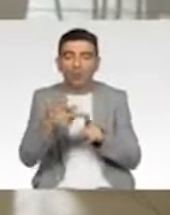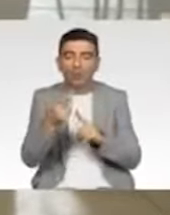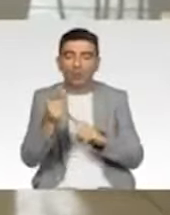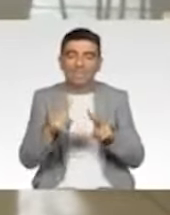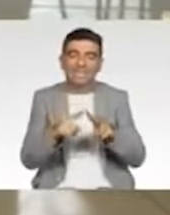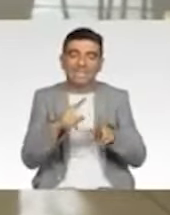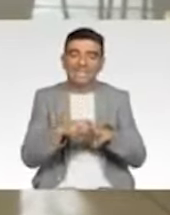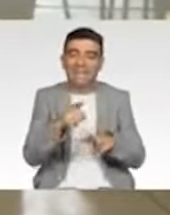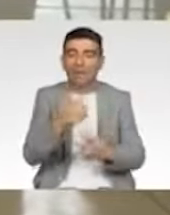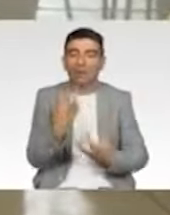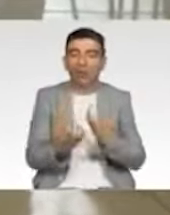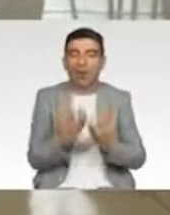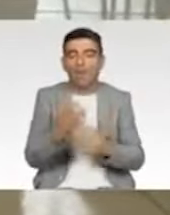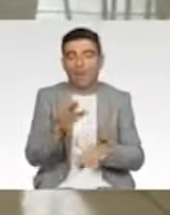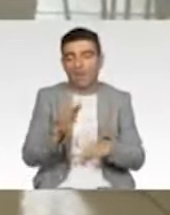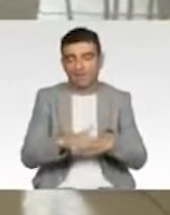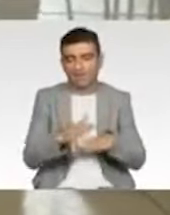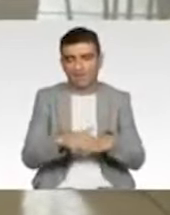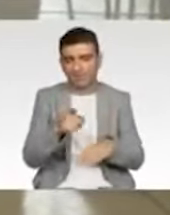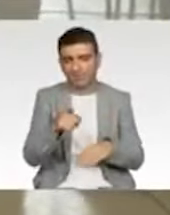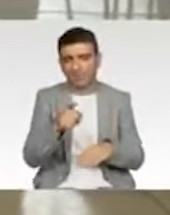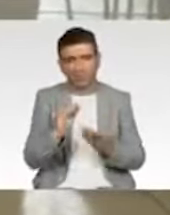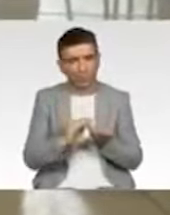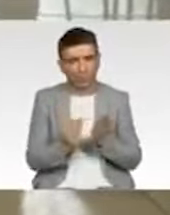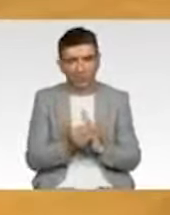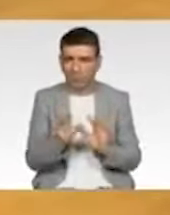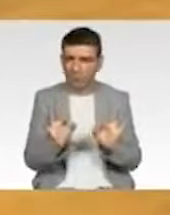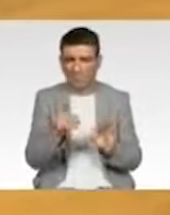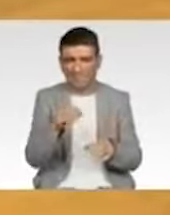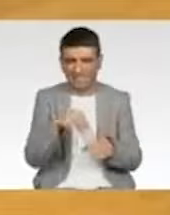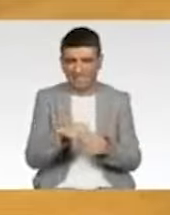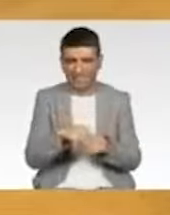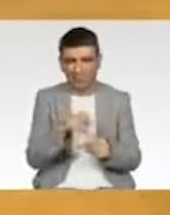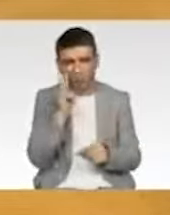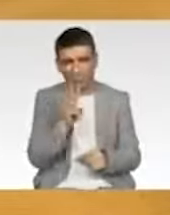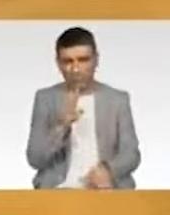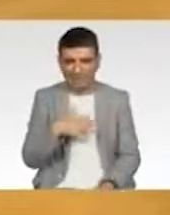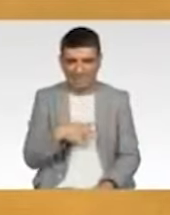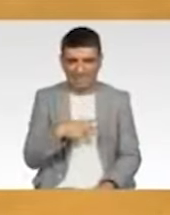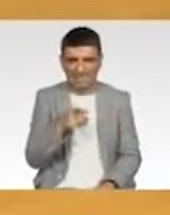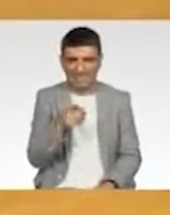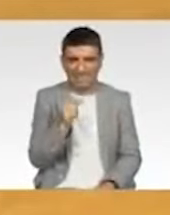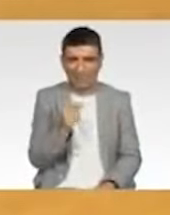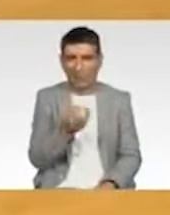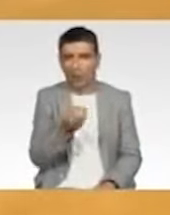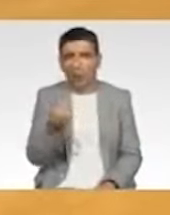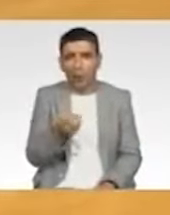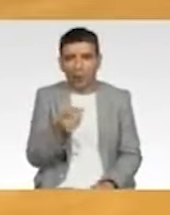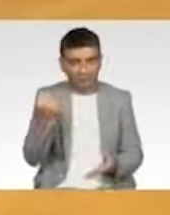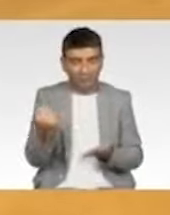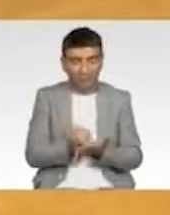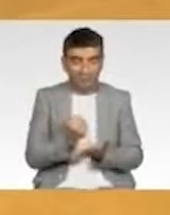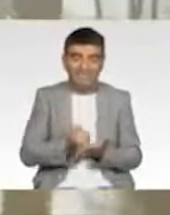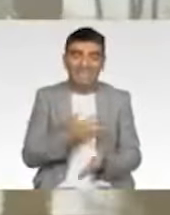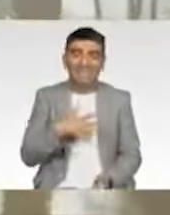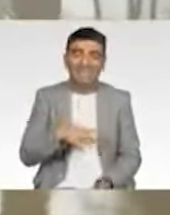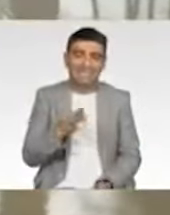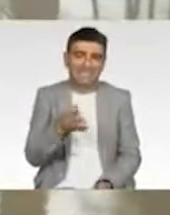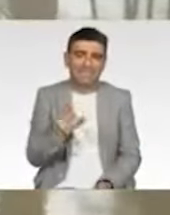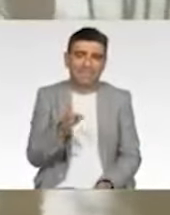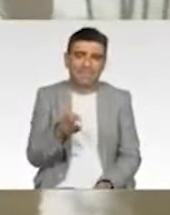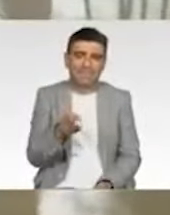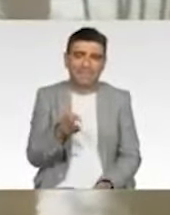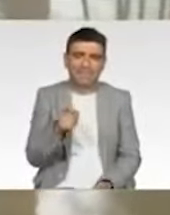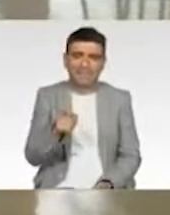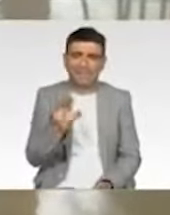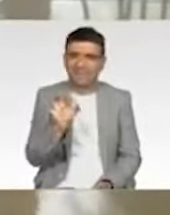yaparız. Patatesi biraz, ama soğanı biraz böyle içinde gözüksün isteriz. Böyle çok öldürmek istemeyiz soğanı. O